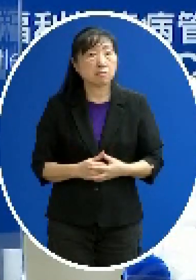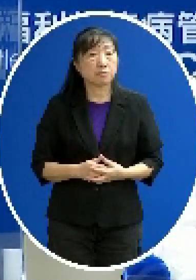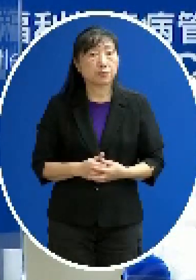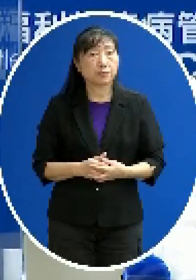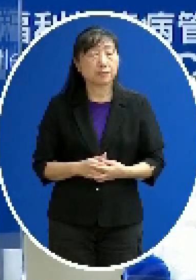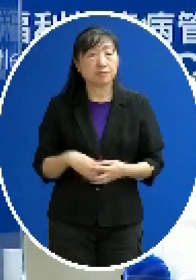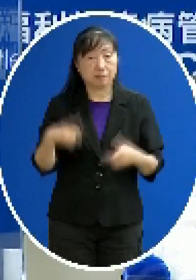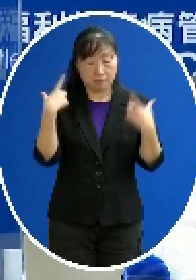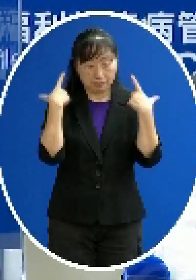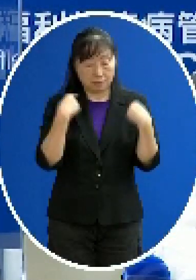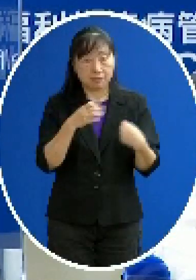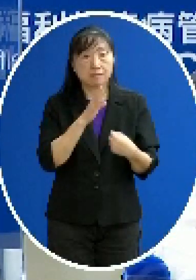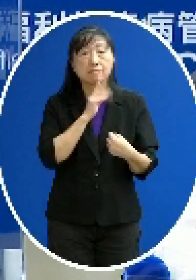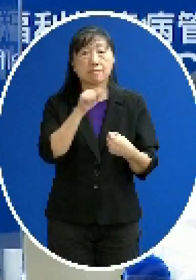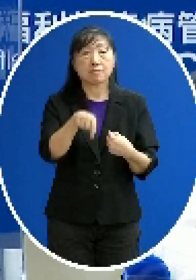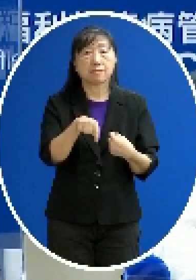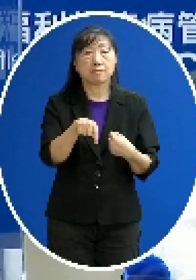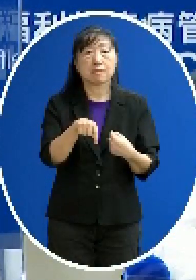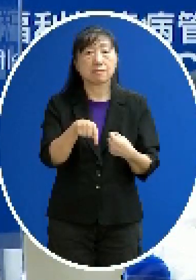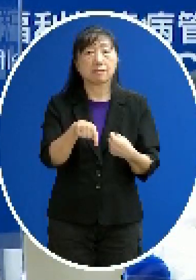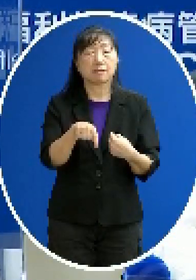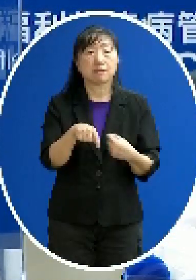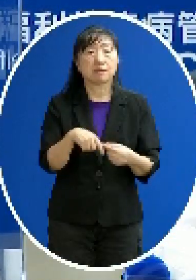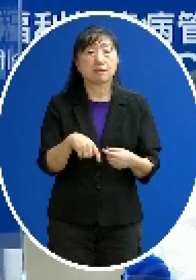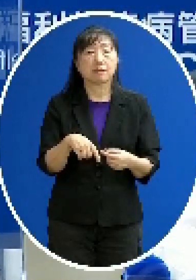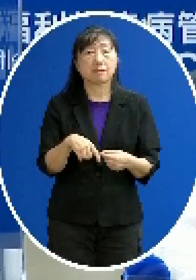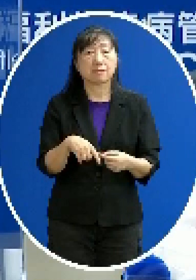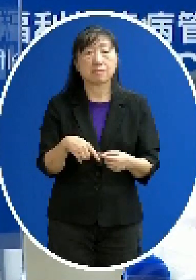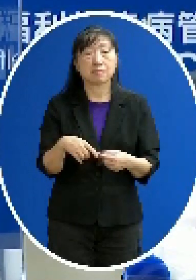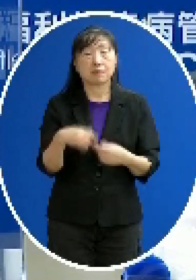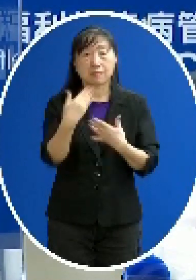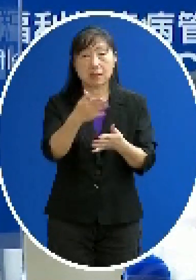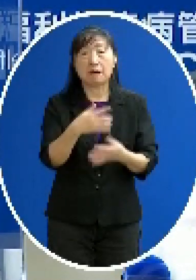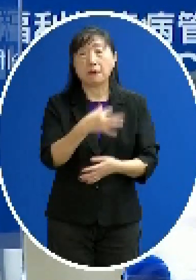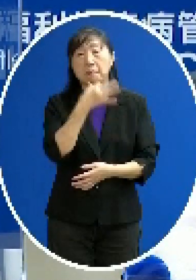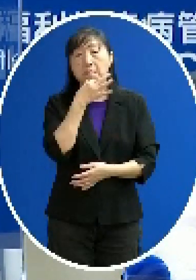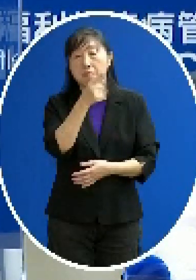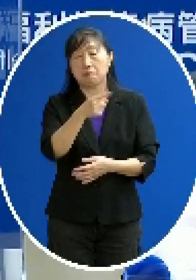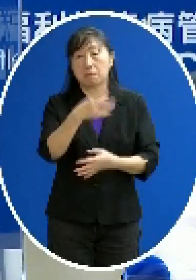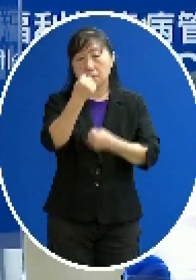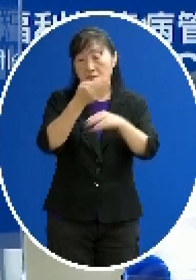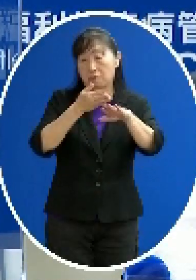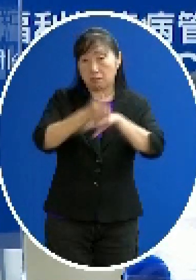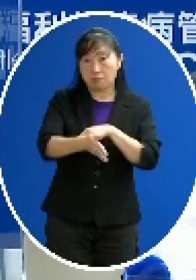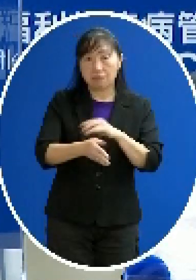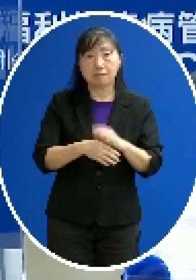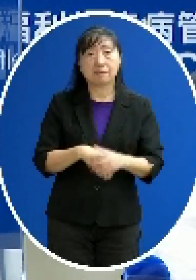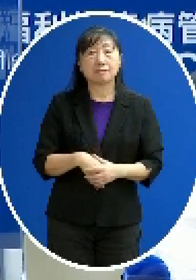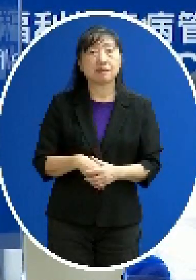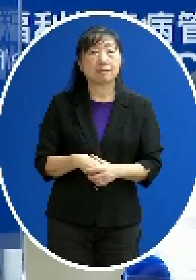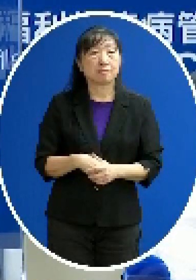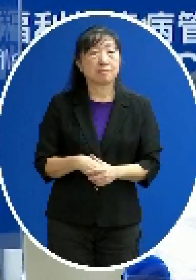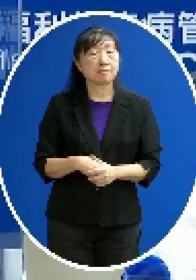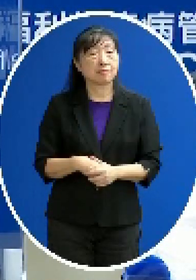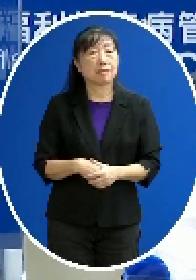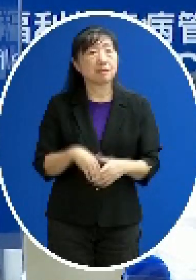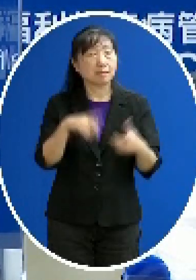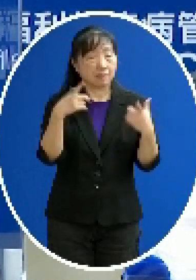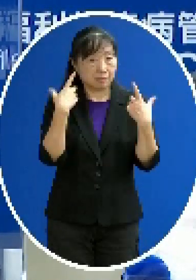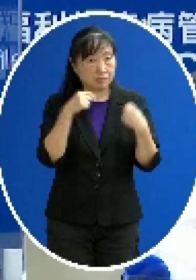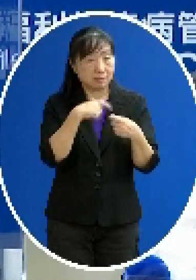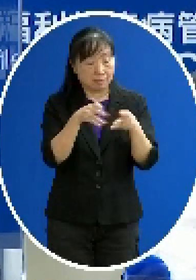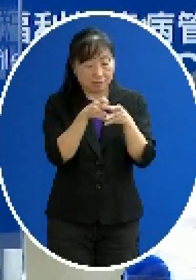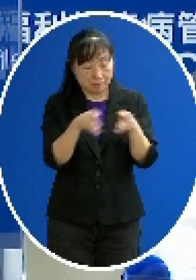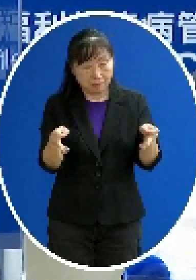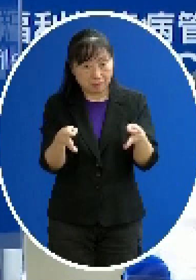是原来的哈，在那边我们就怕它能够会过期，那所以会针对已经哈有列册